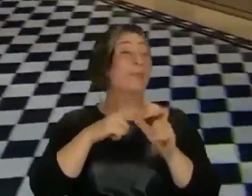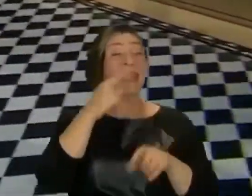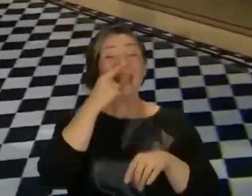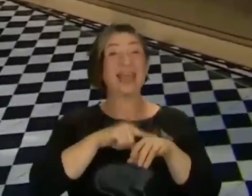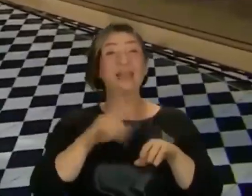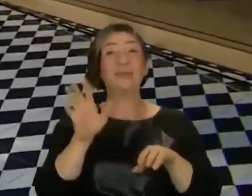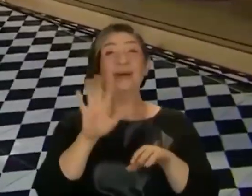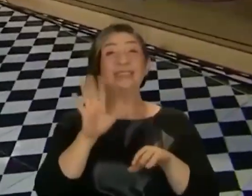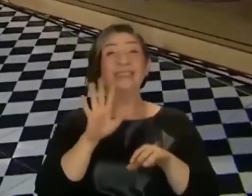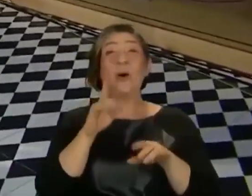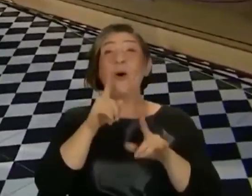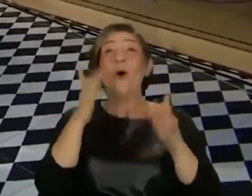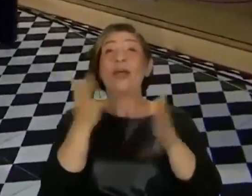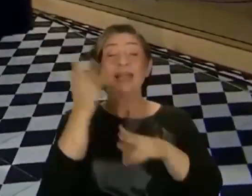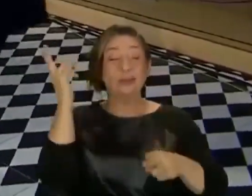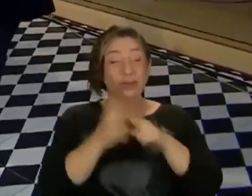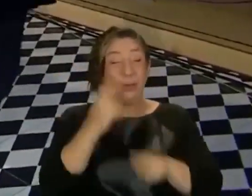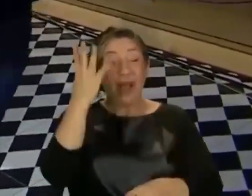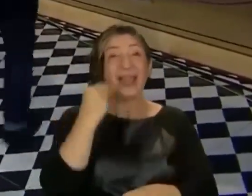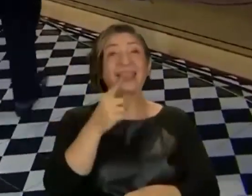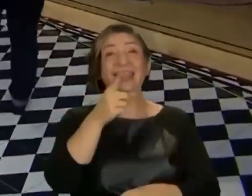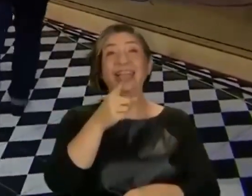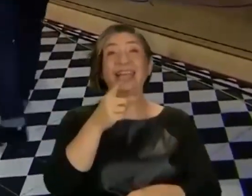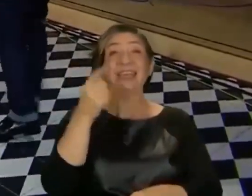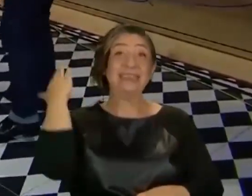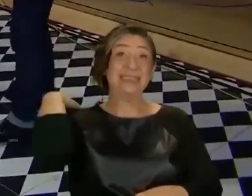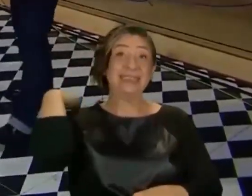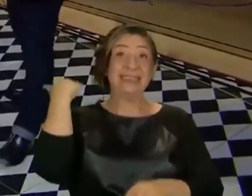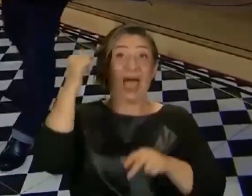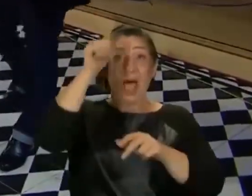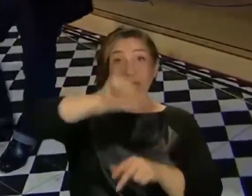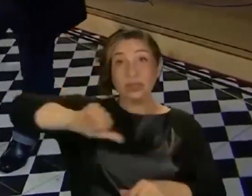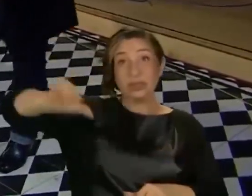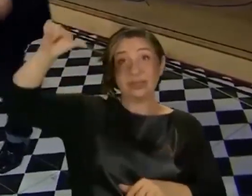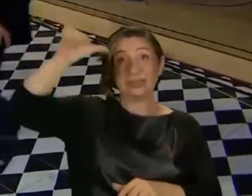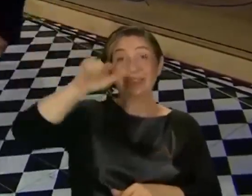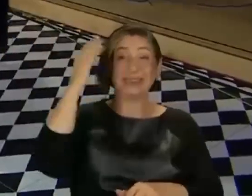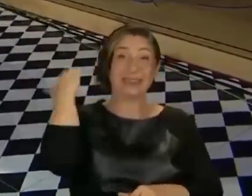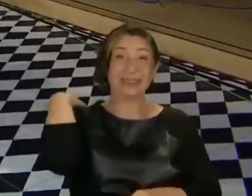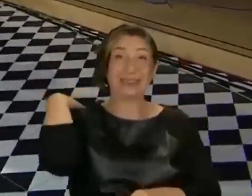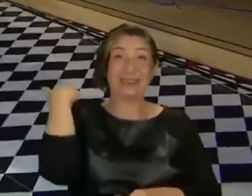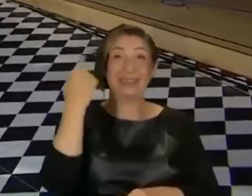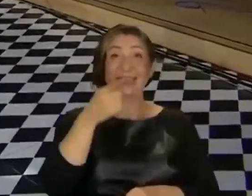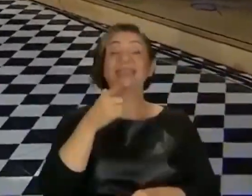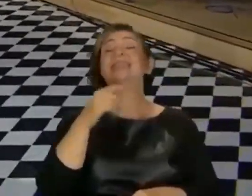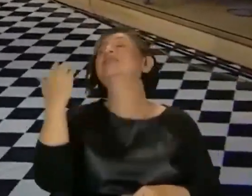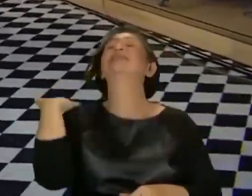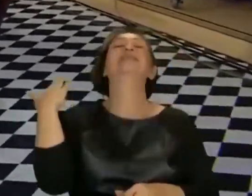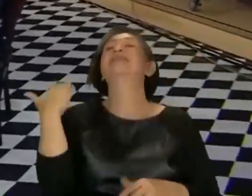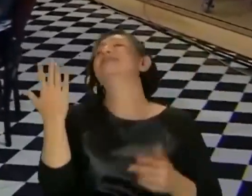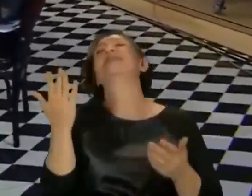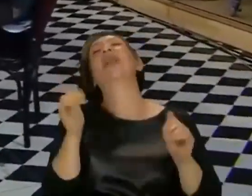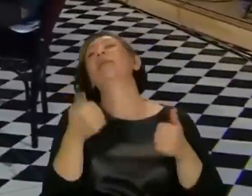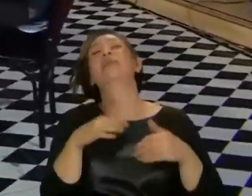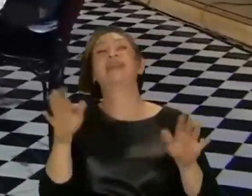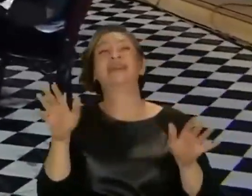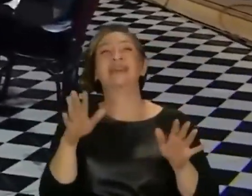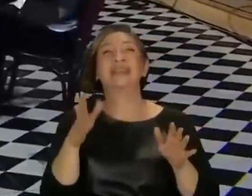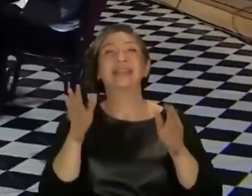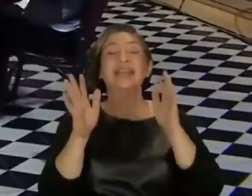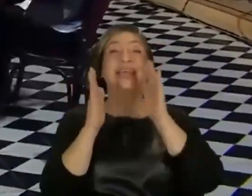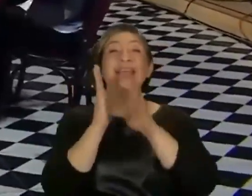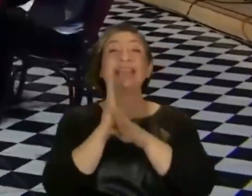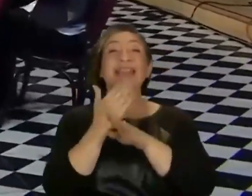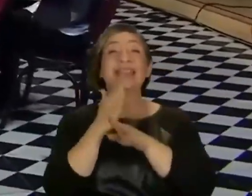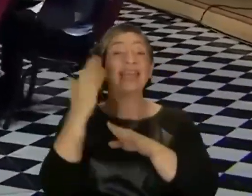İnanılmaz bir şey. Yani o kadar hızlı anlıyor ki. Değil mi? Siz de fark ettiniz. Evet. Sırtı açık, sırtı açık. Sırtı açık. Sırtı açık, sırtı. O kadar, sırtı. Çünkü